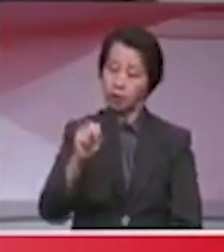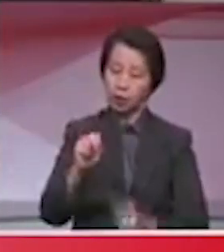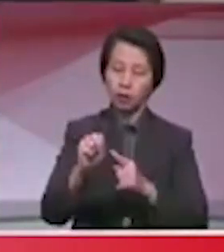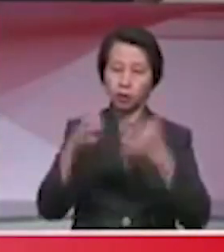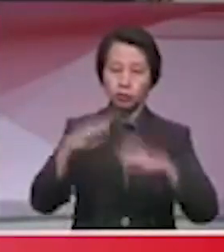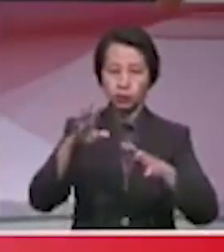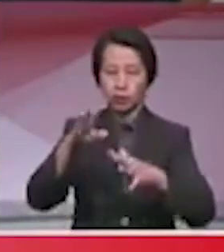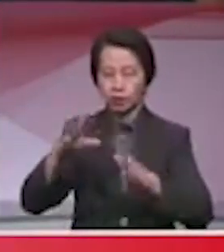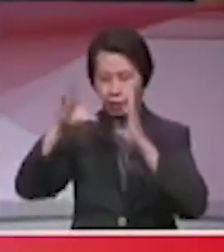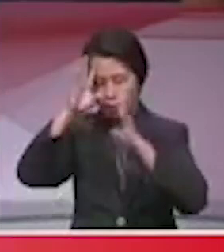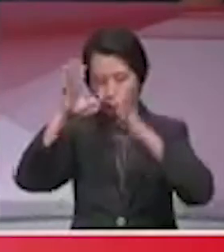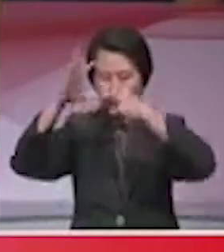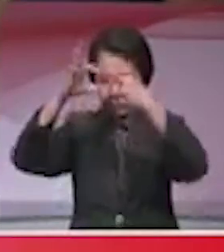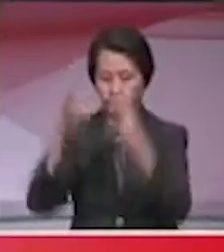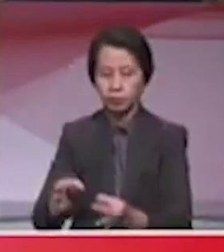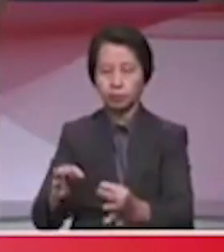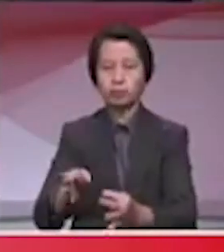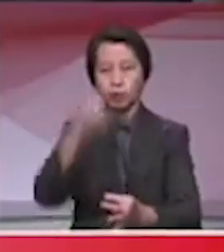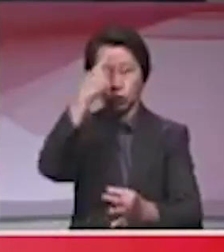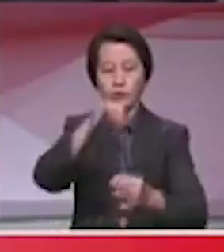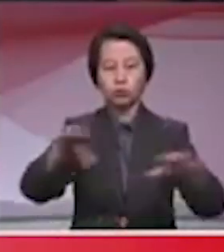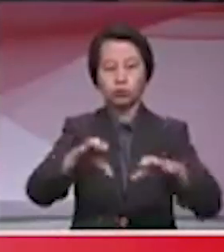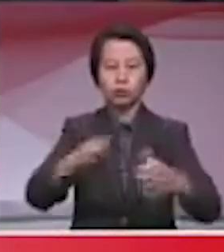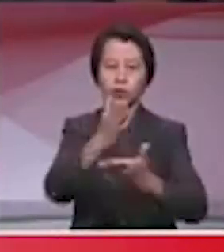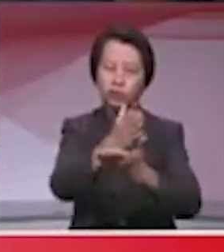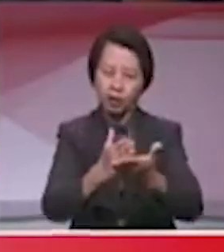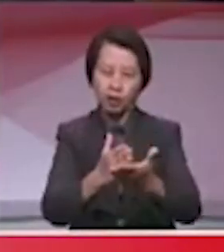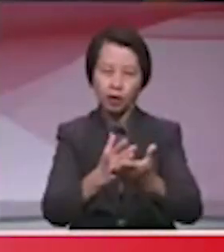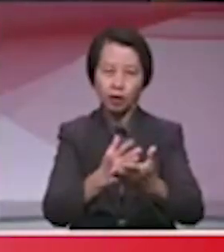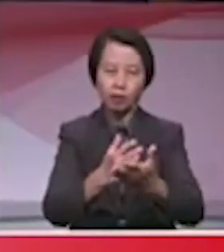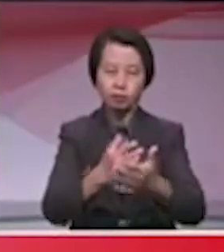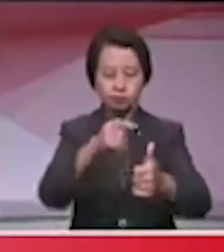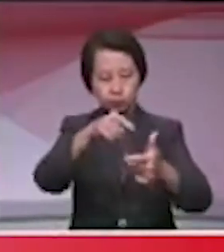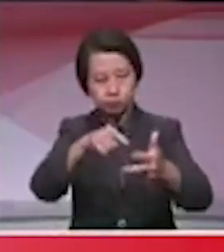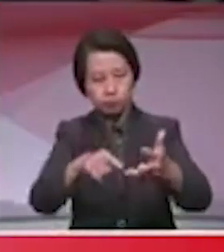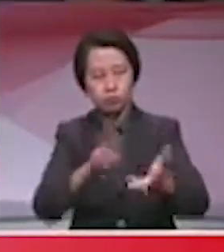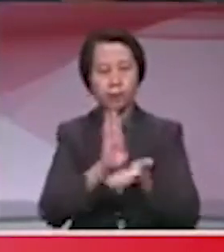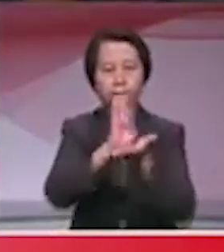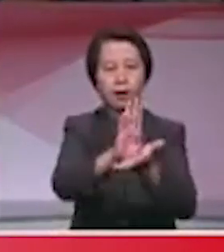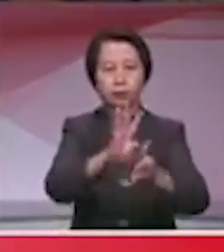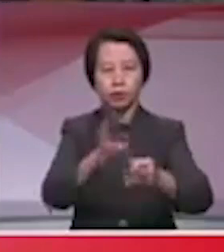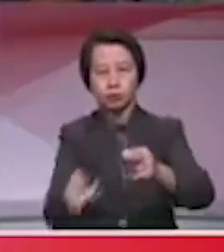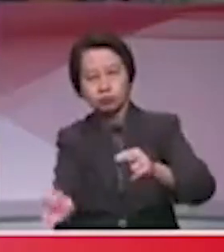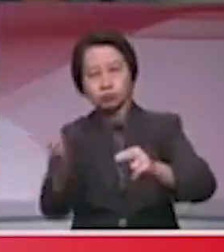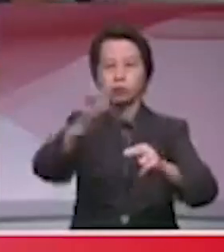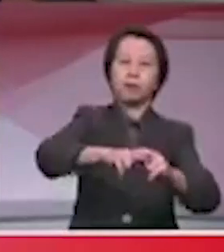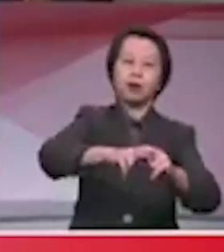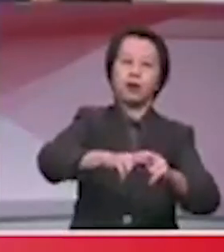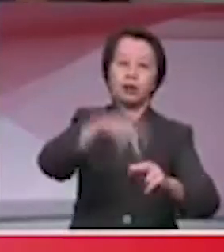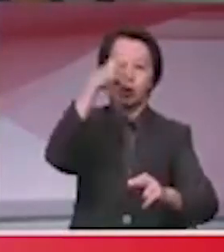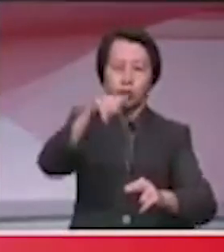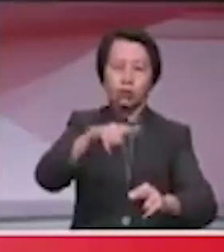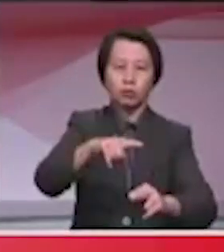telah memutuskan untuk melaksanakan beberapa inisiatif dan bantuan tambahan khusus